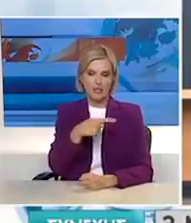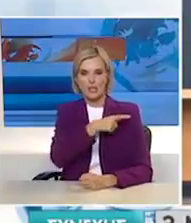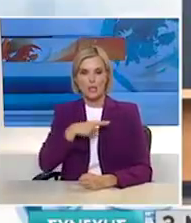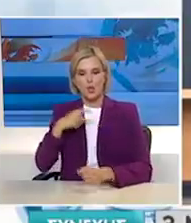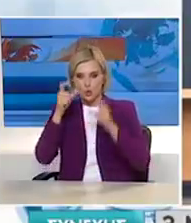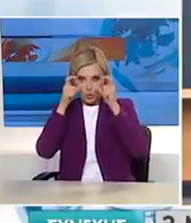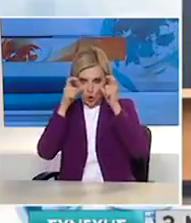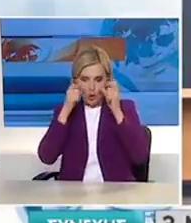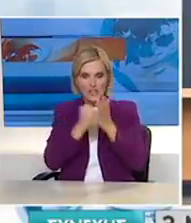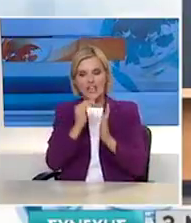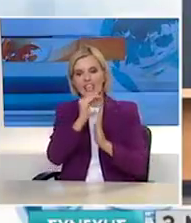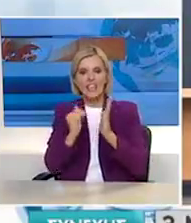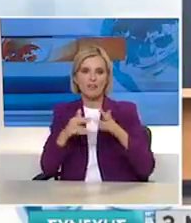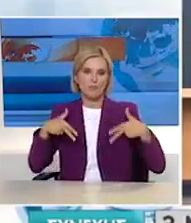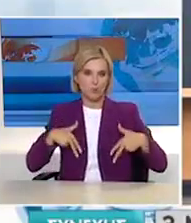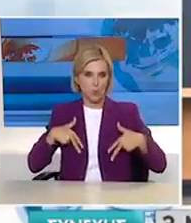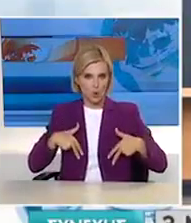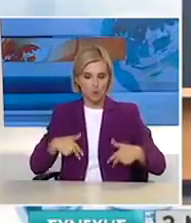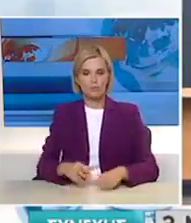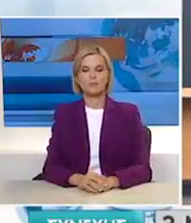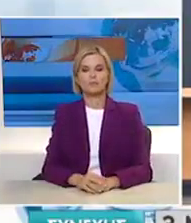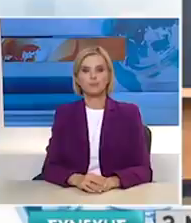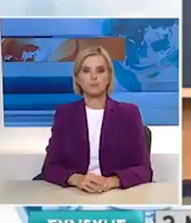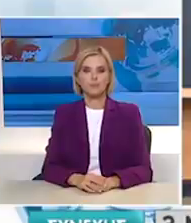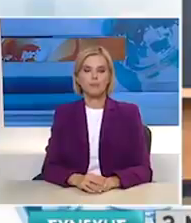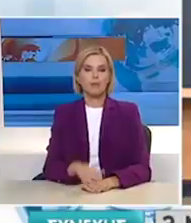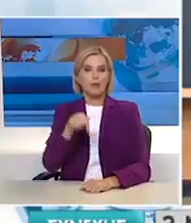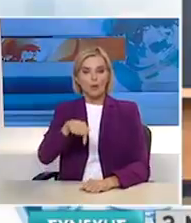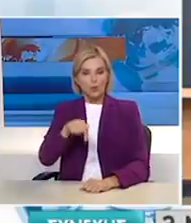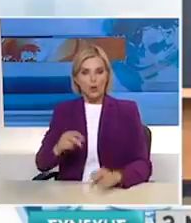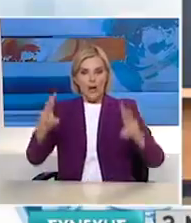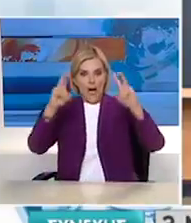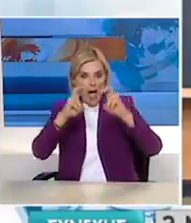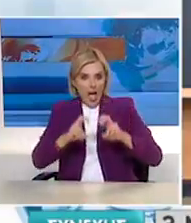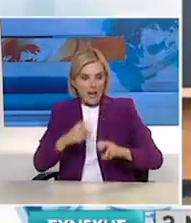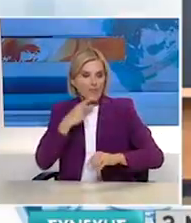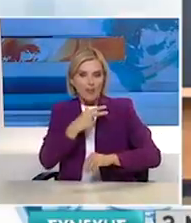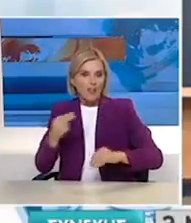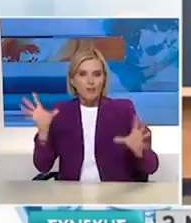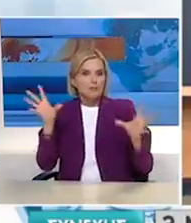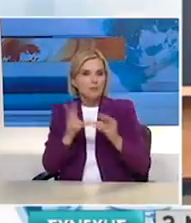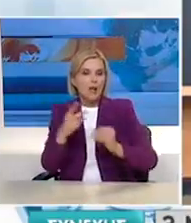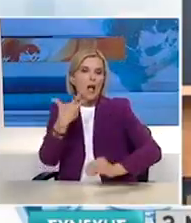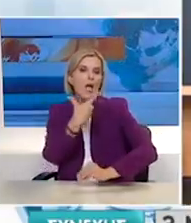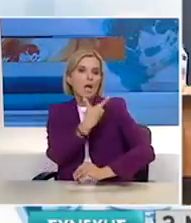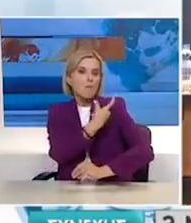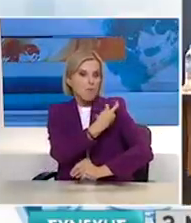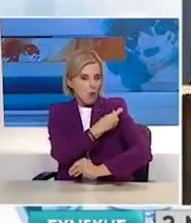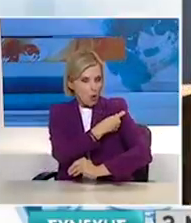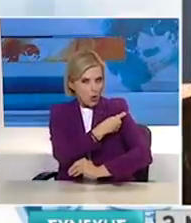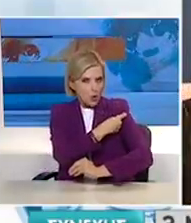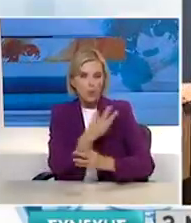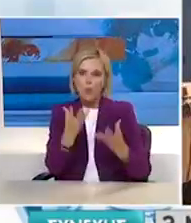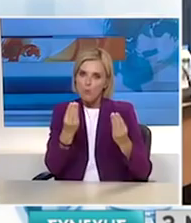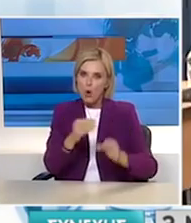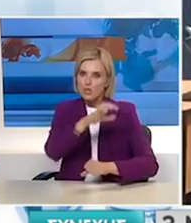σταδιακές ανακοινώσεις για ταχεία μετάβαση των κλινικών μελετών των υποψηφίων εμβολίων από τη μία φάση στην άλλη, οι χώρες τοποθετούνται σιγά σιγά προκειμένου να